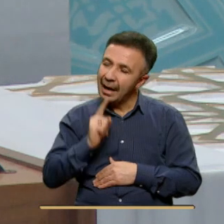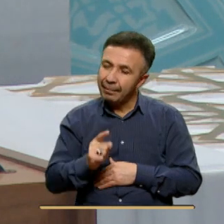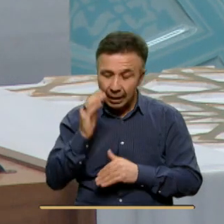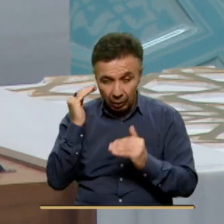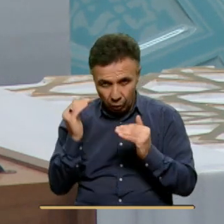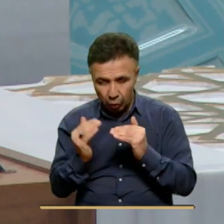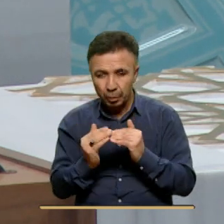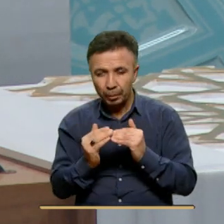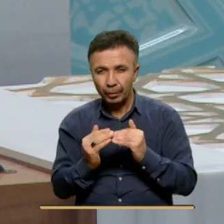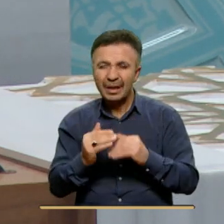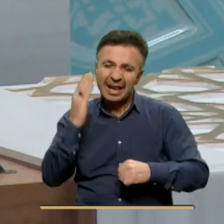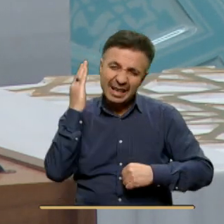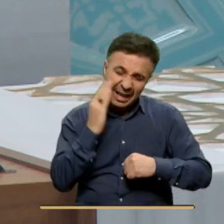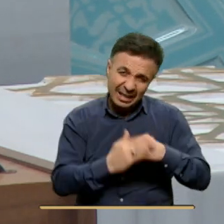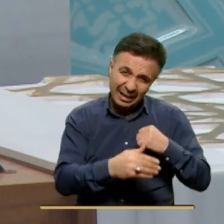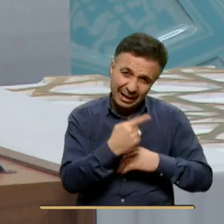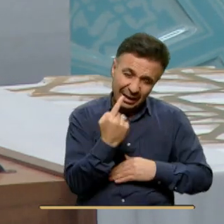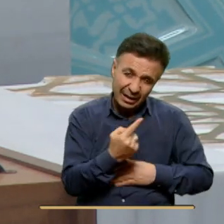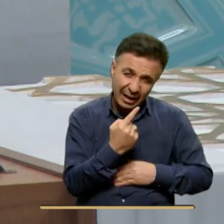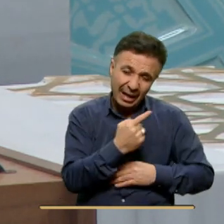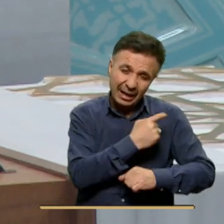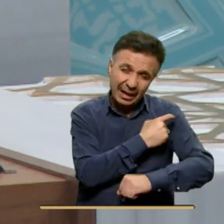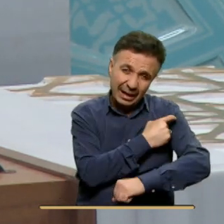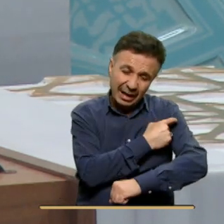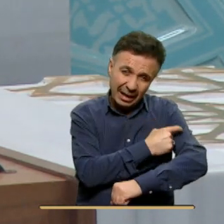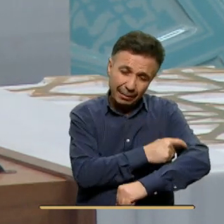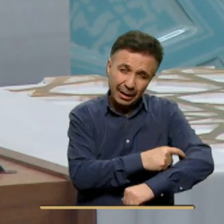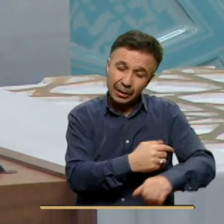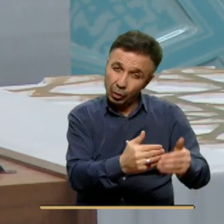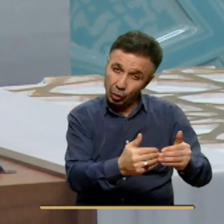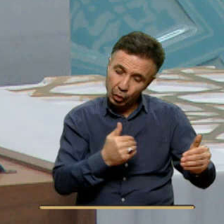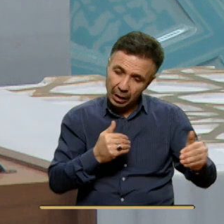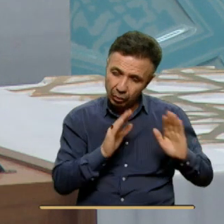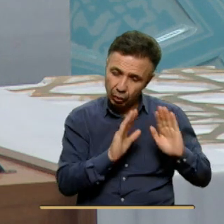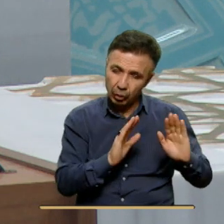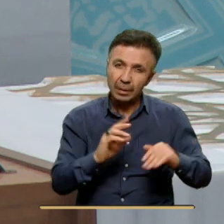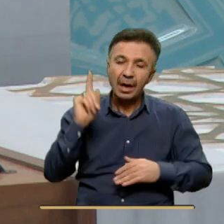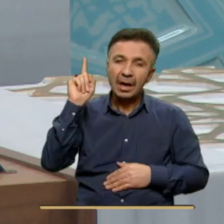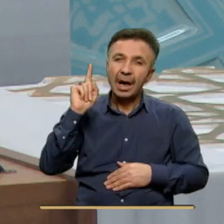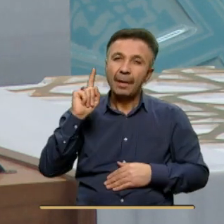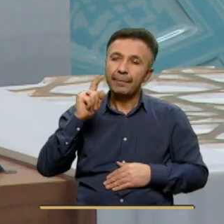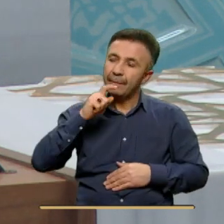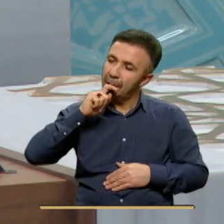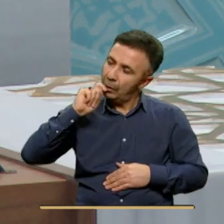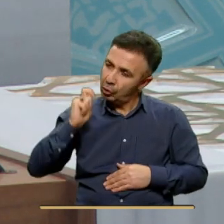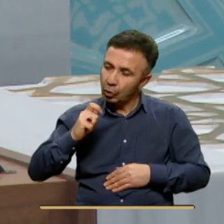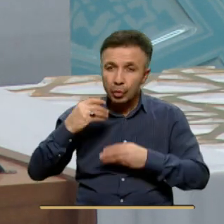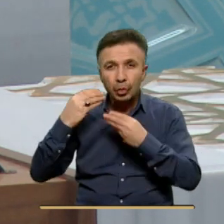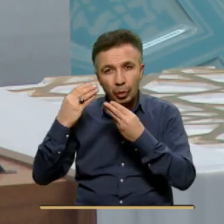ettim. Yasak etmiş olduğu haramlardan uzak durdum. Ve Rabbim de vaadini bana